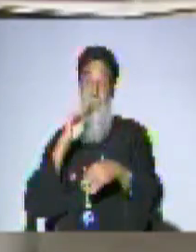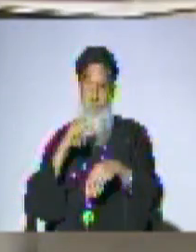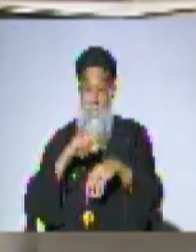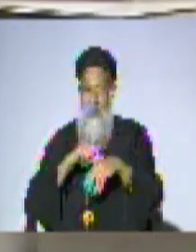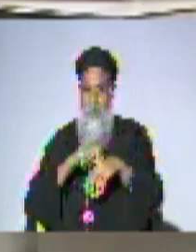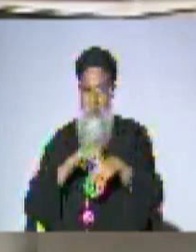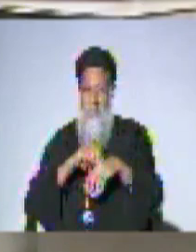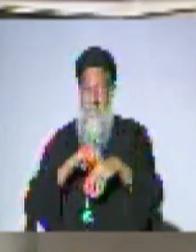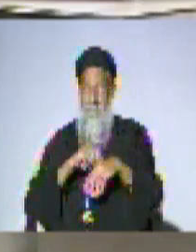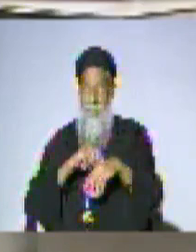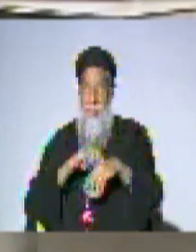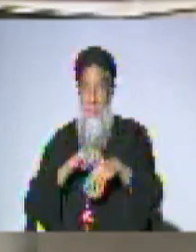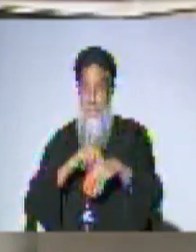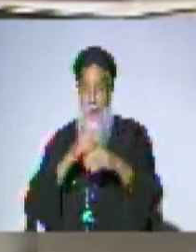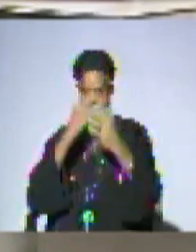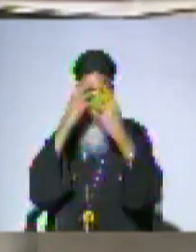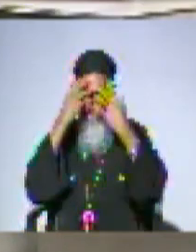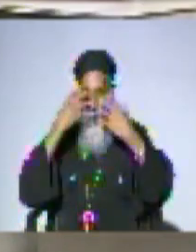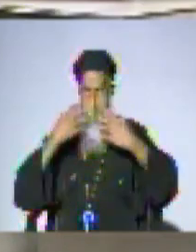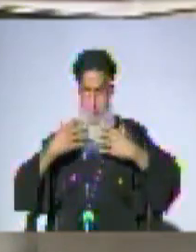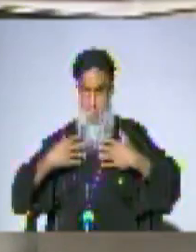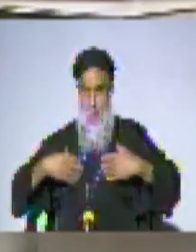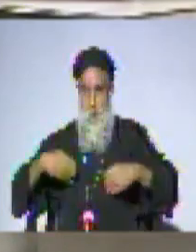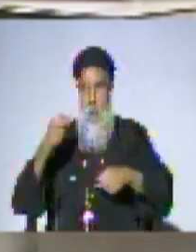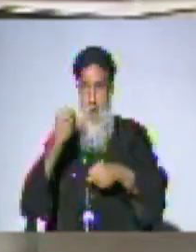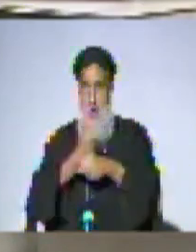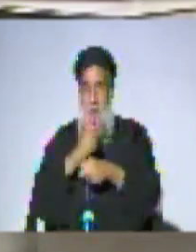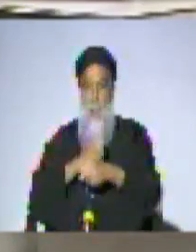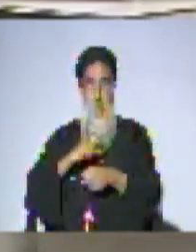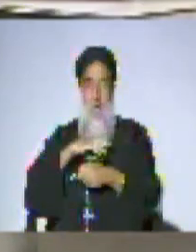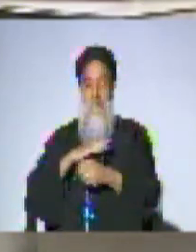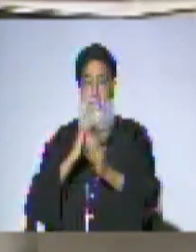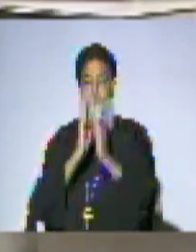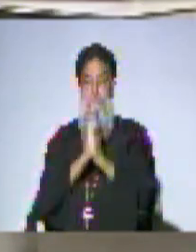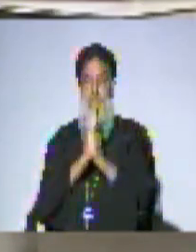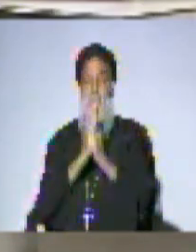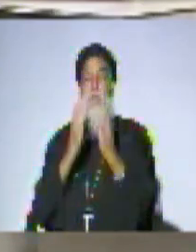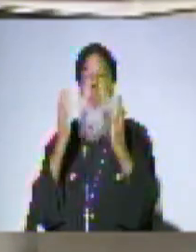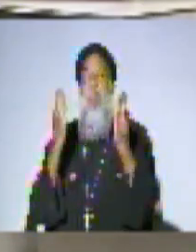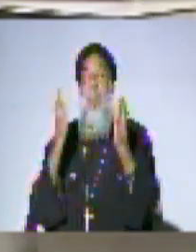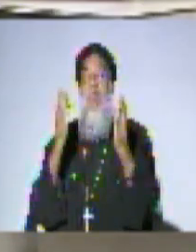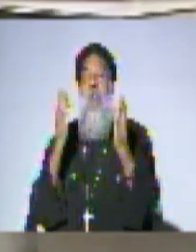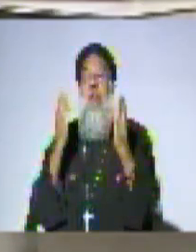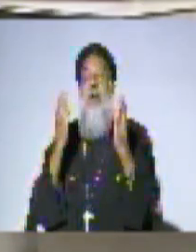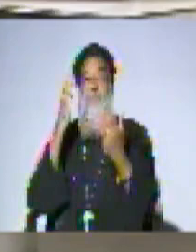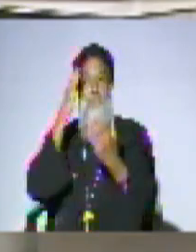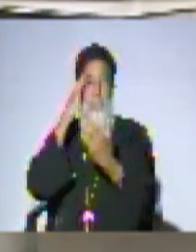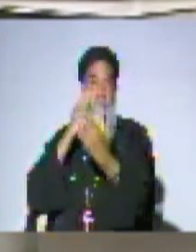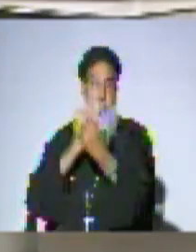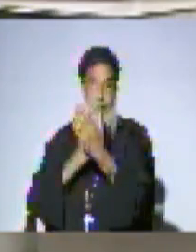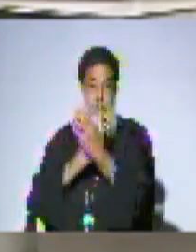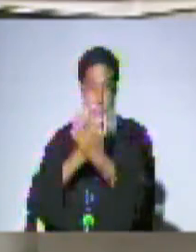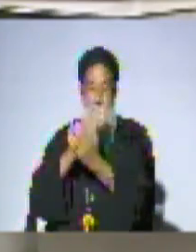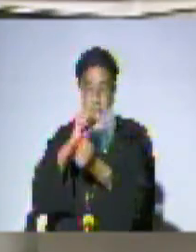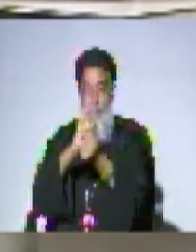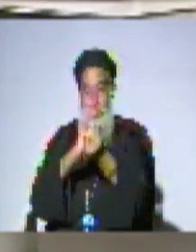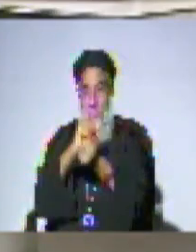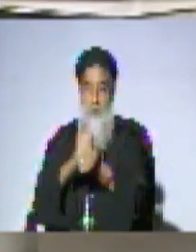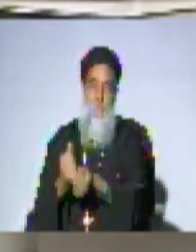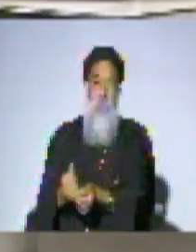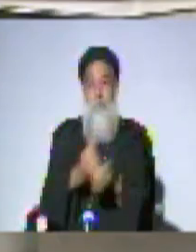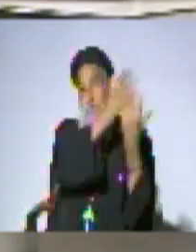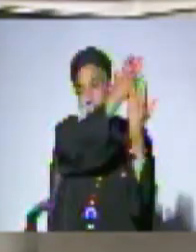الانسان بينقشع عنه كل الضعفات اللي ممكن تمنعه